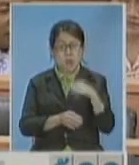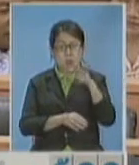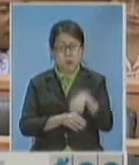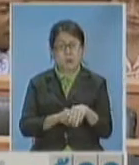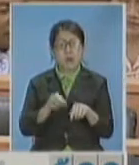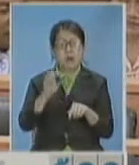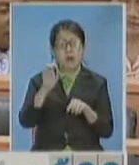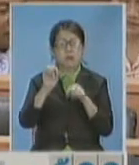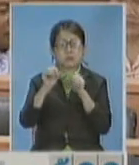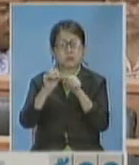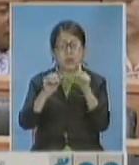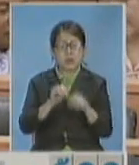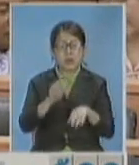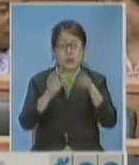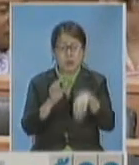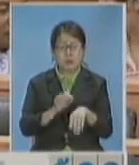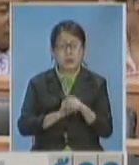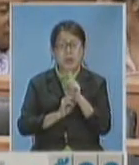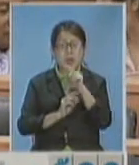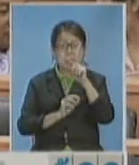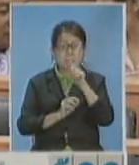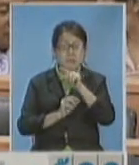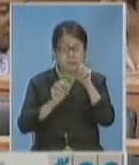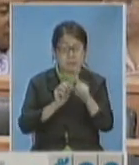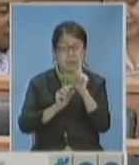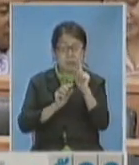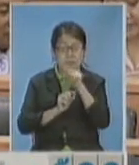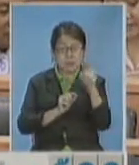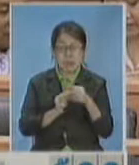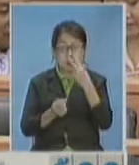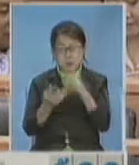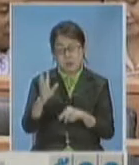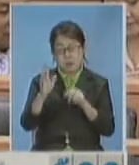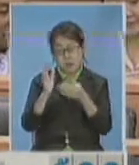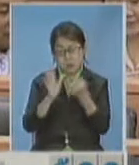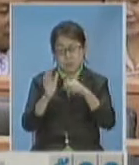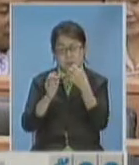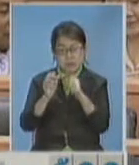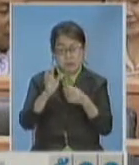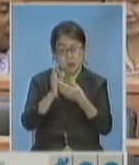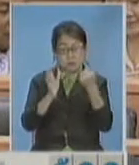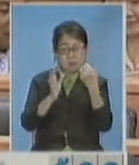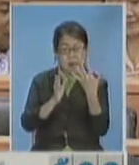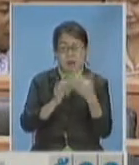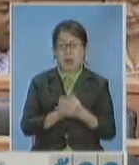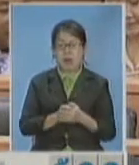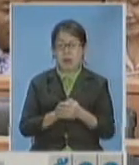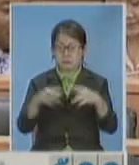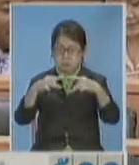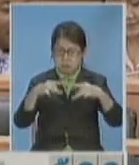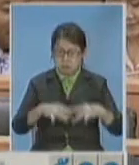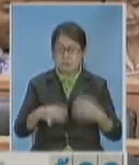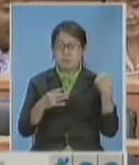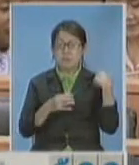ละ1แต่ว่าไปดูในรายมาตราท่านปรับร้อยละ10ปรับร้อยละ5ทุกมาตรามันก็ไม่สอดคล้องกันไม่สอดรับ